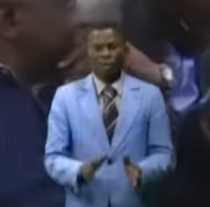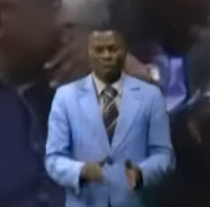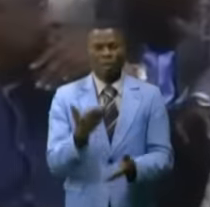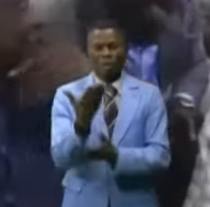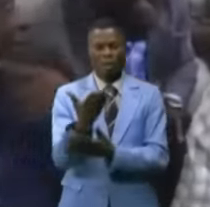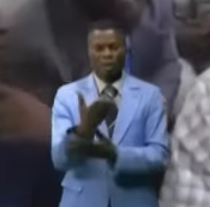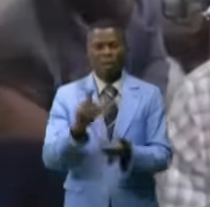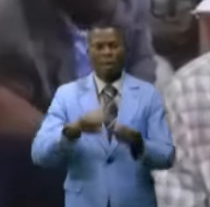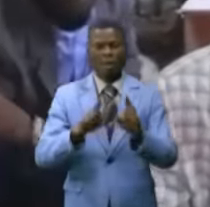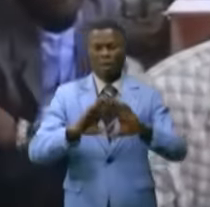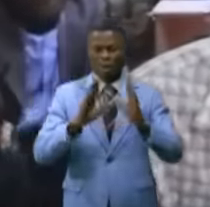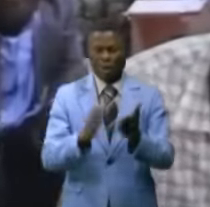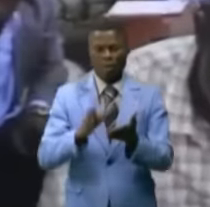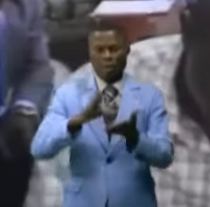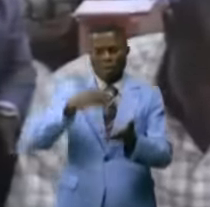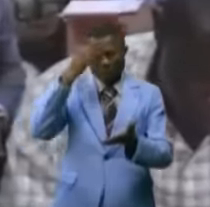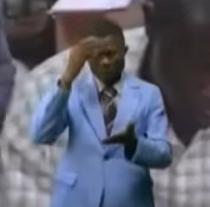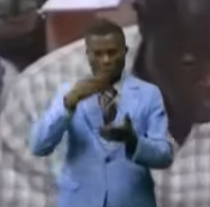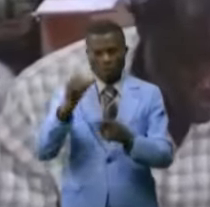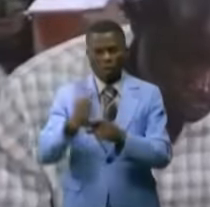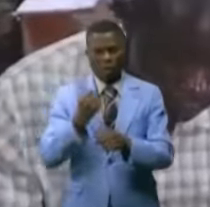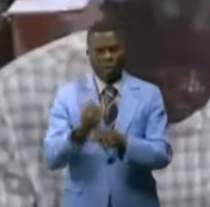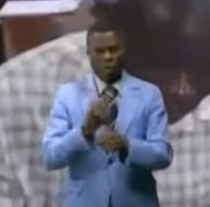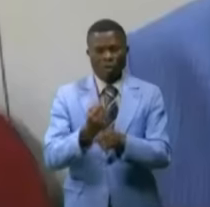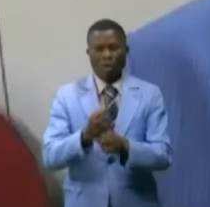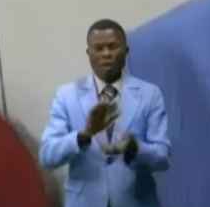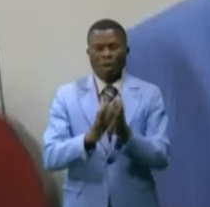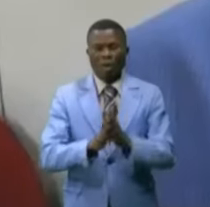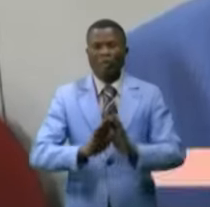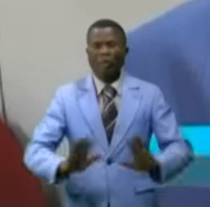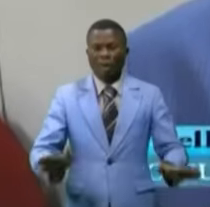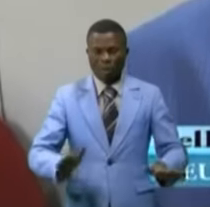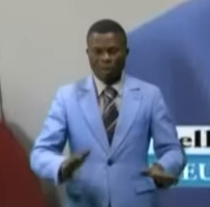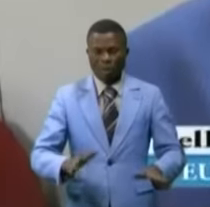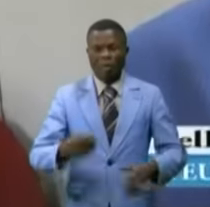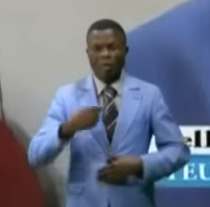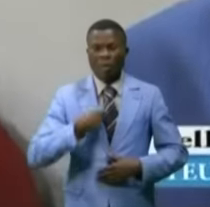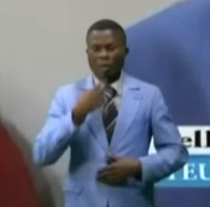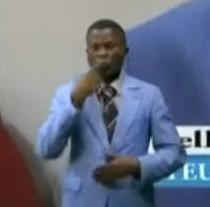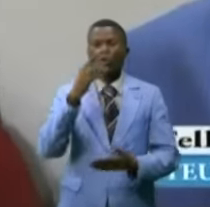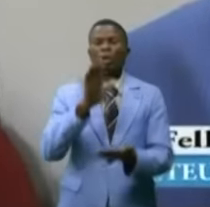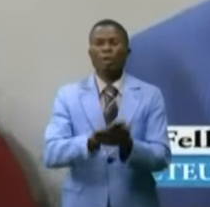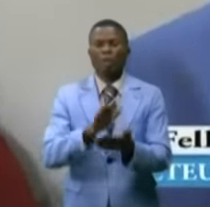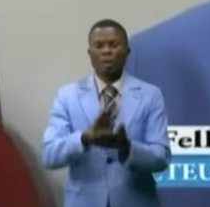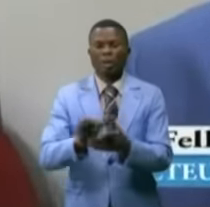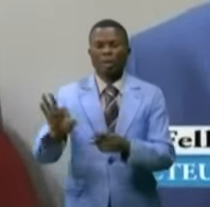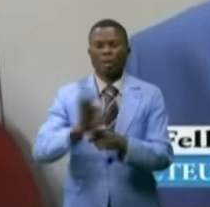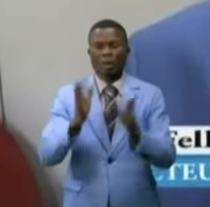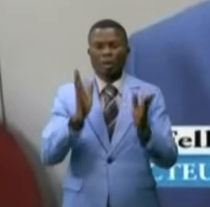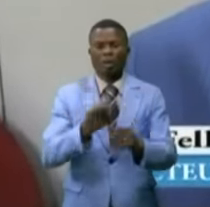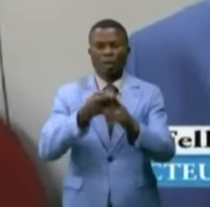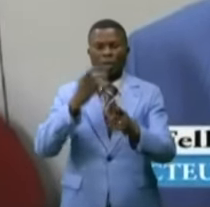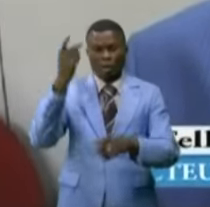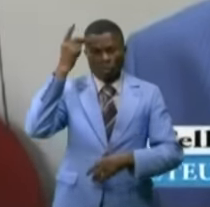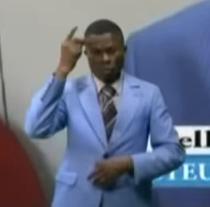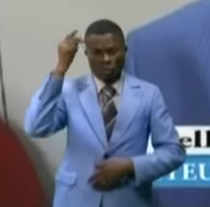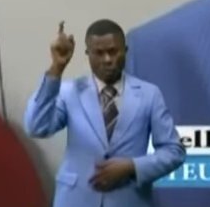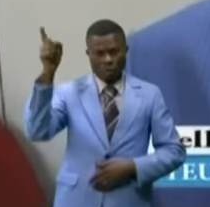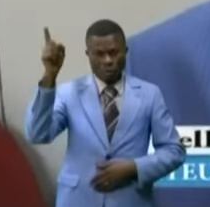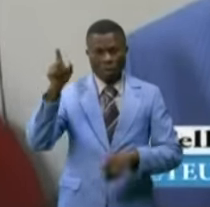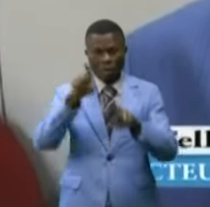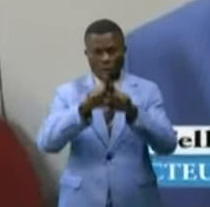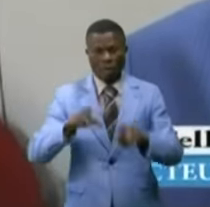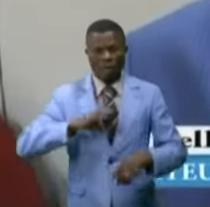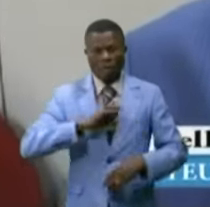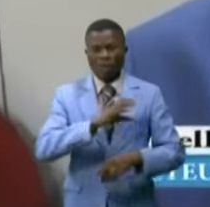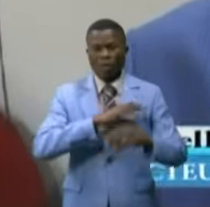ses collaborateurs à capitaliser la dite formation pour plus de performances. Je tiens à remercier les formateurs venus de la direction générale ainsi que le